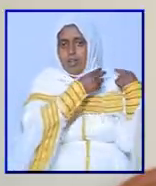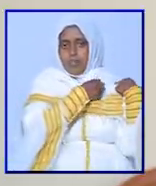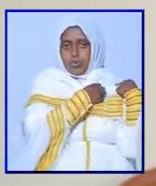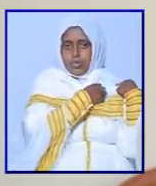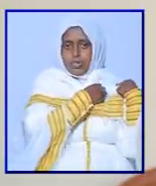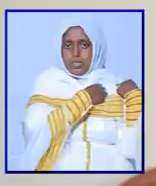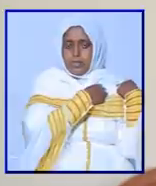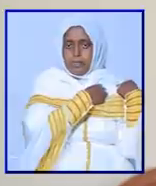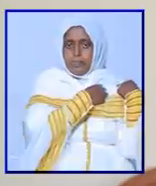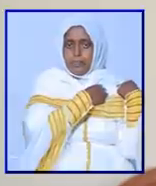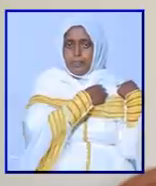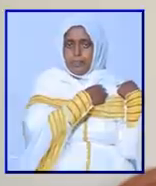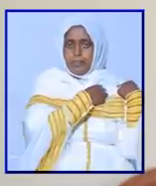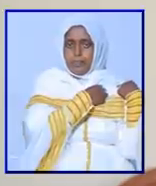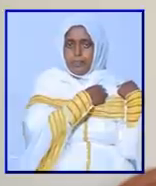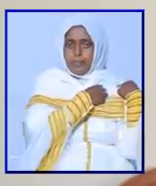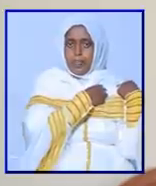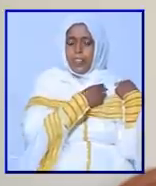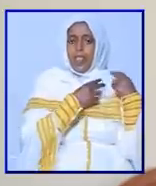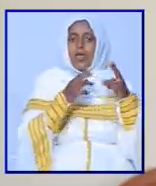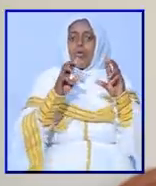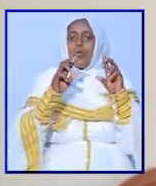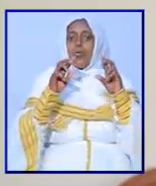የየክፍሉ ኃላፊዎች